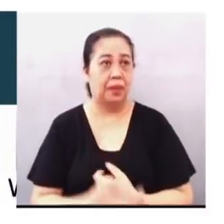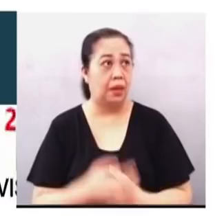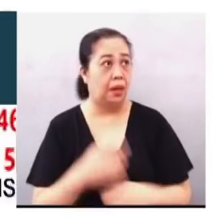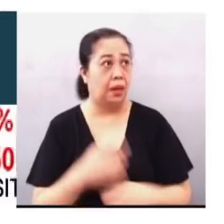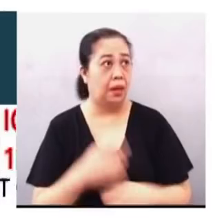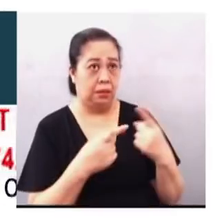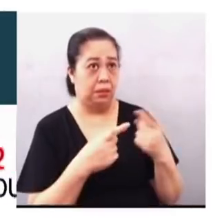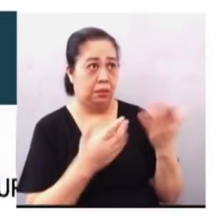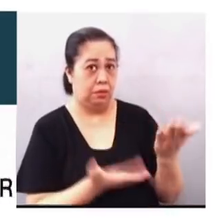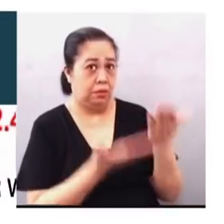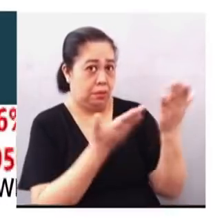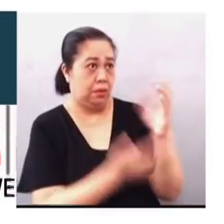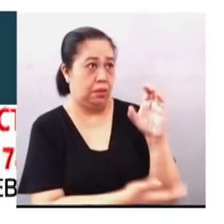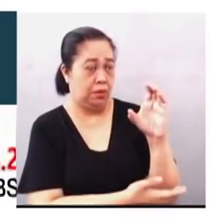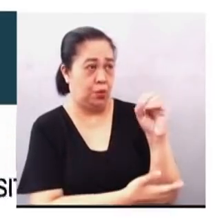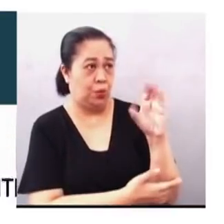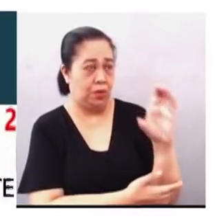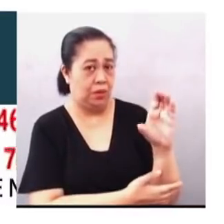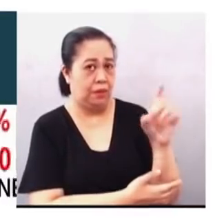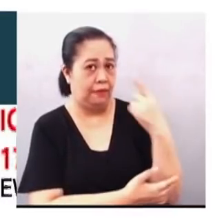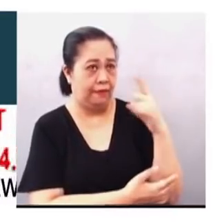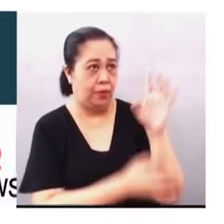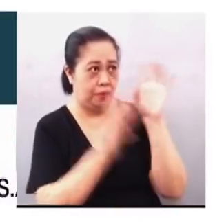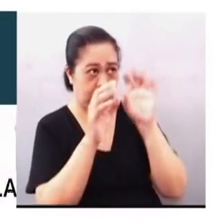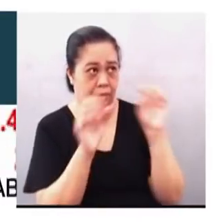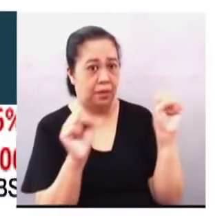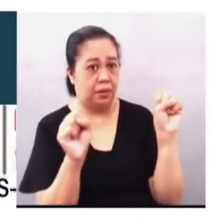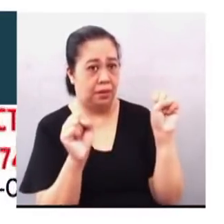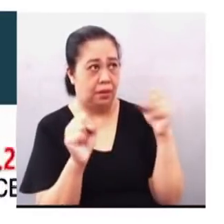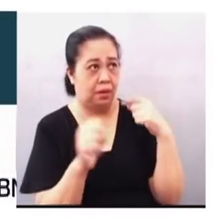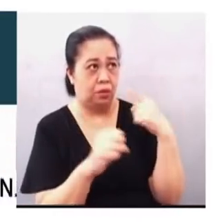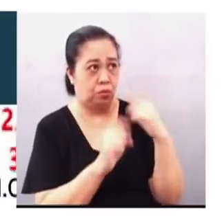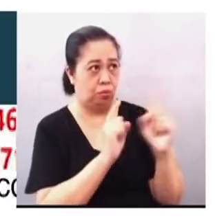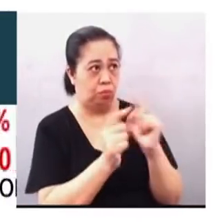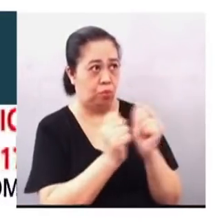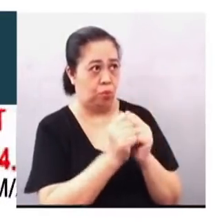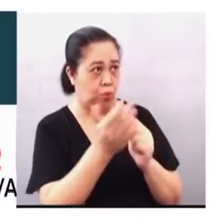filing your certificate of candidacy for president, have you talked to her?